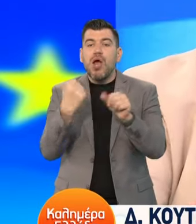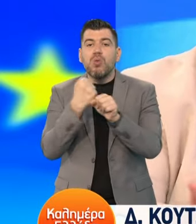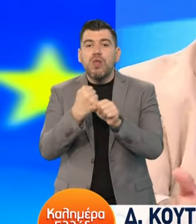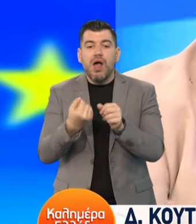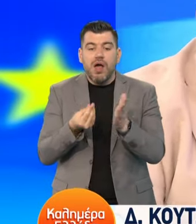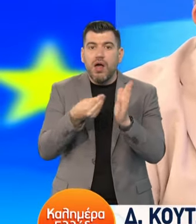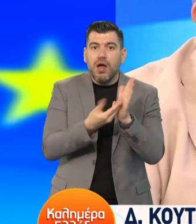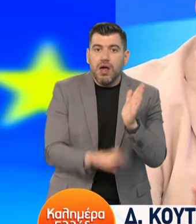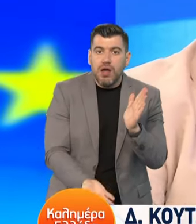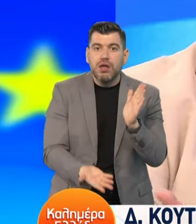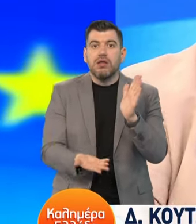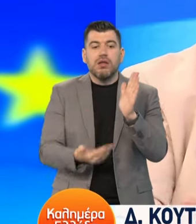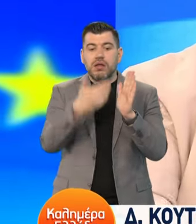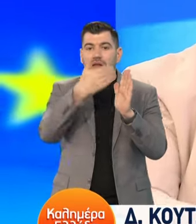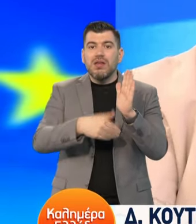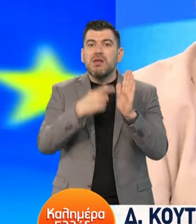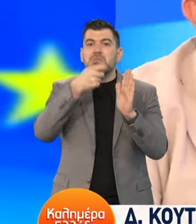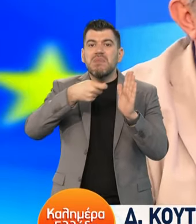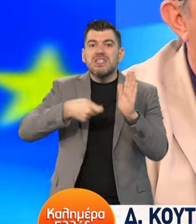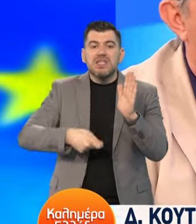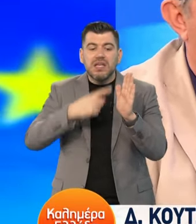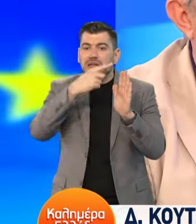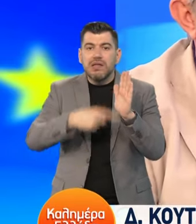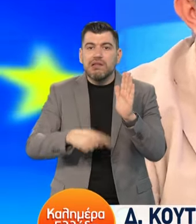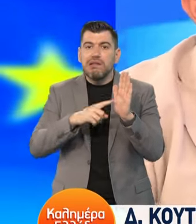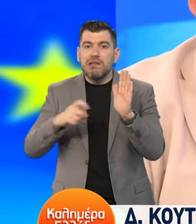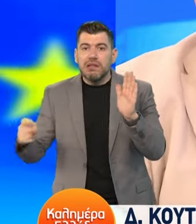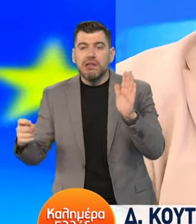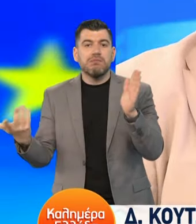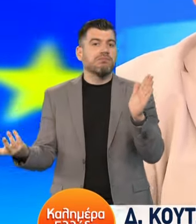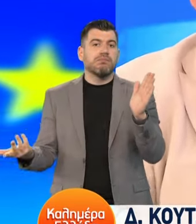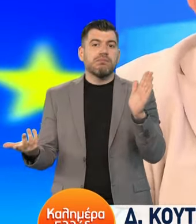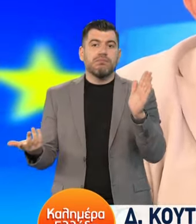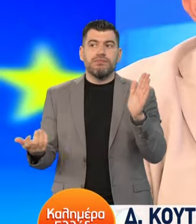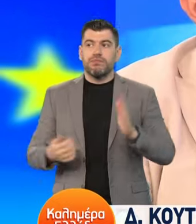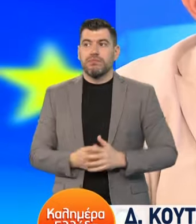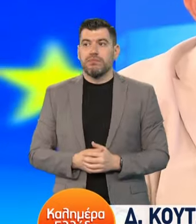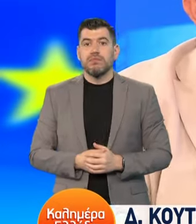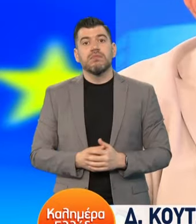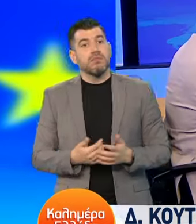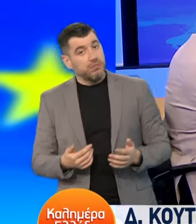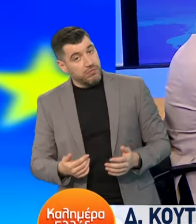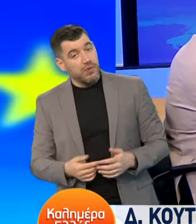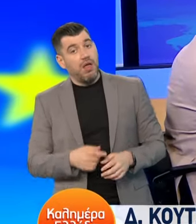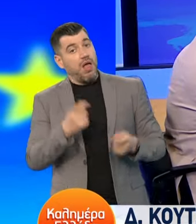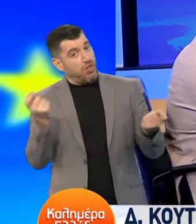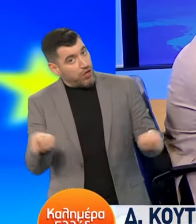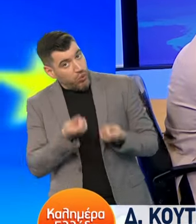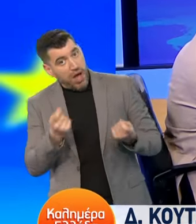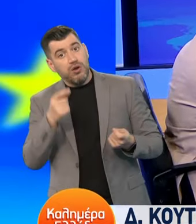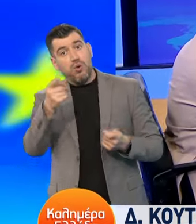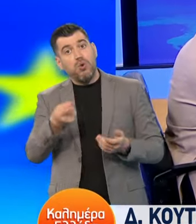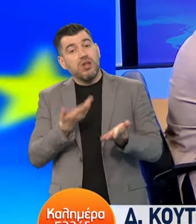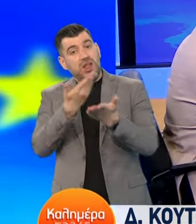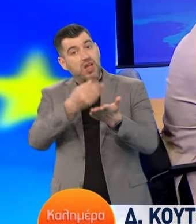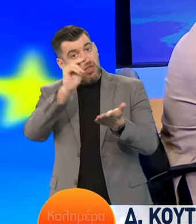μισθό ή και γιατί του βάζαν τόσα, τέλος πάντων, χιλιάδες μέσα. Θα το κάνει μόλις πρέπει να απαντήσει. Φαντάζομαι, μα ήδη έπρεπε να το έχει